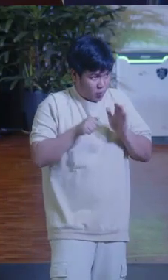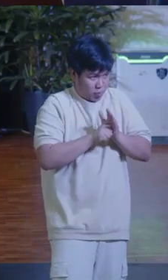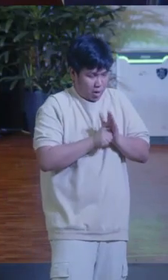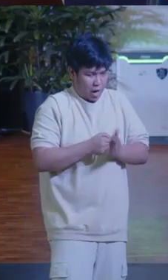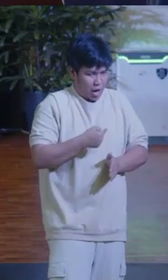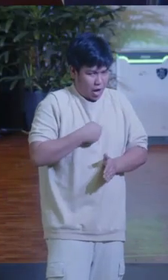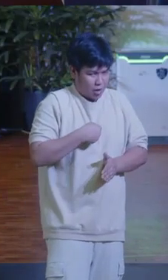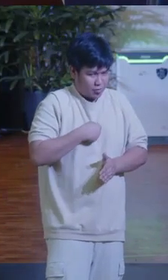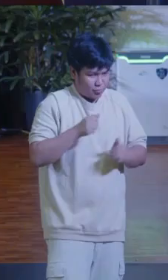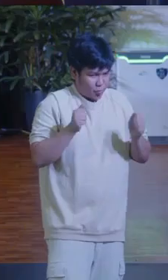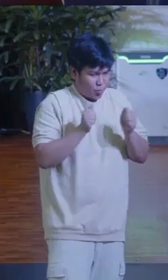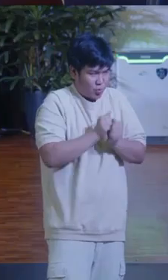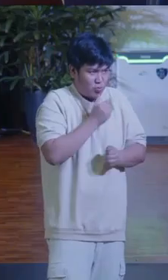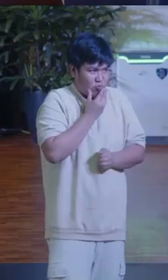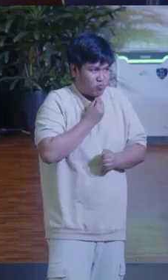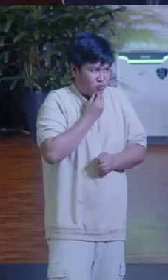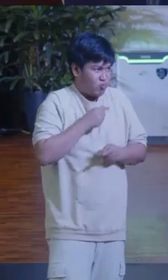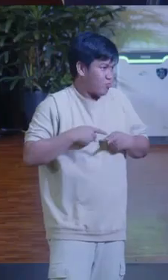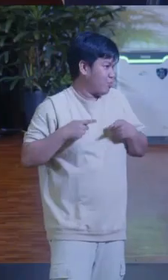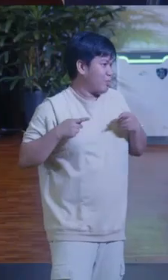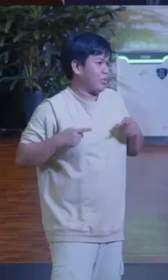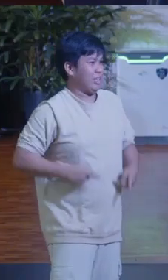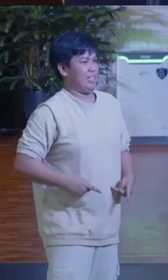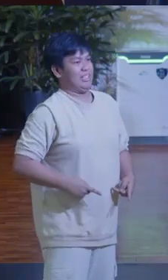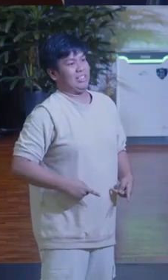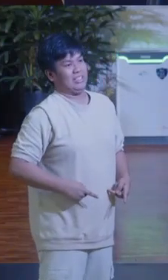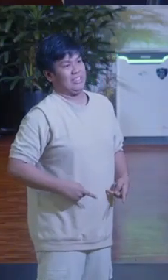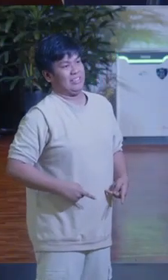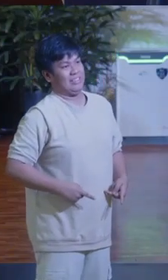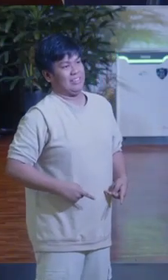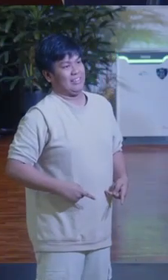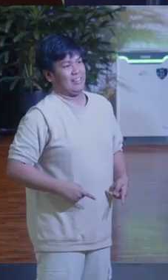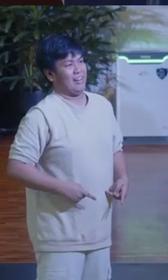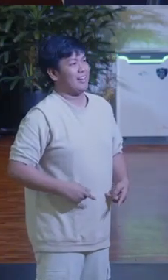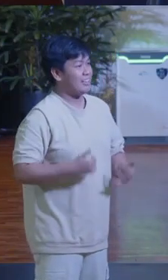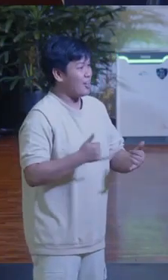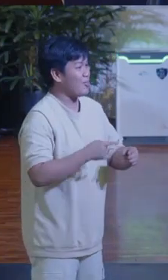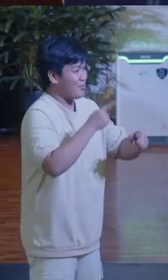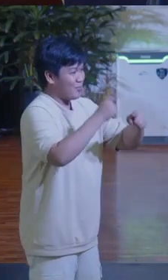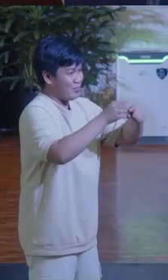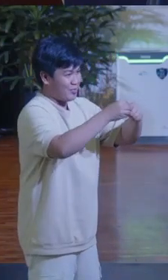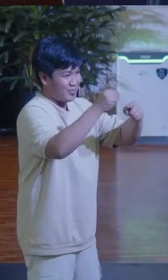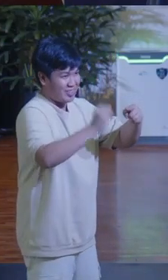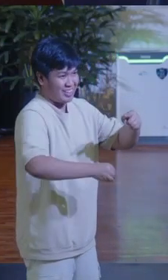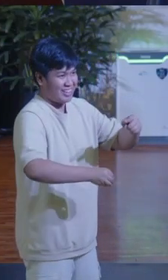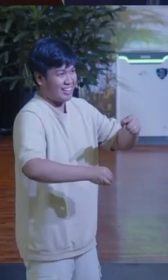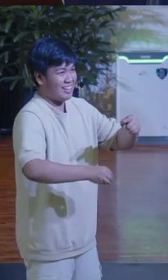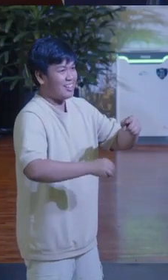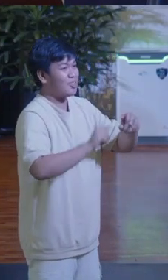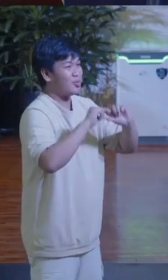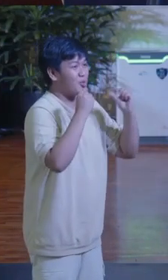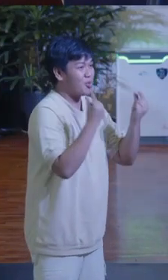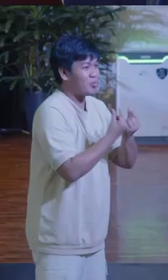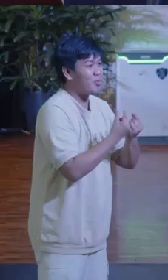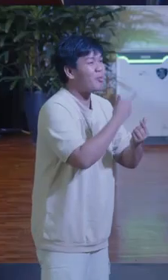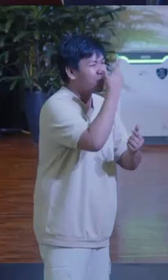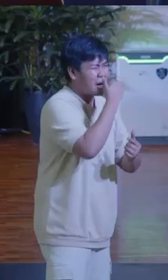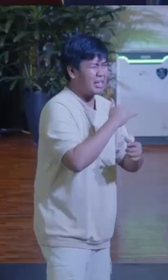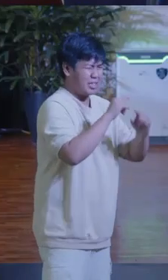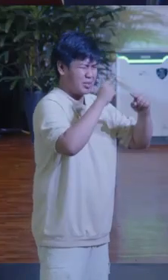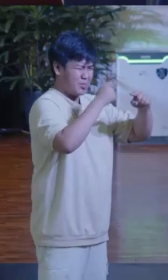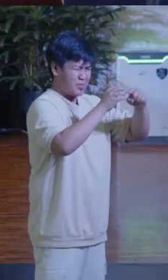No? Ini-English ko po yung kasi mahirap po Tagalogin ng circumcision. No? So, ini-English ko po yung